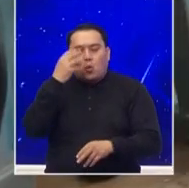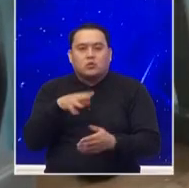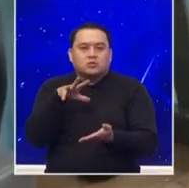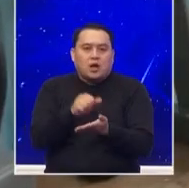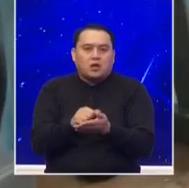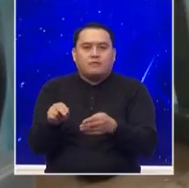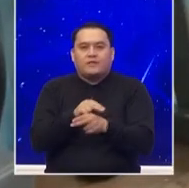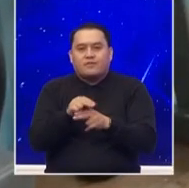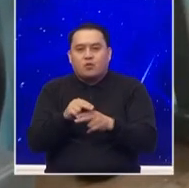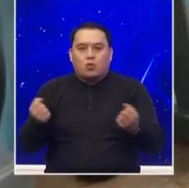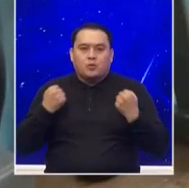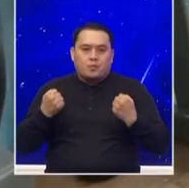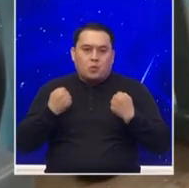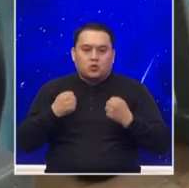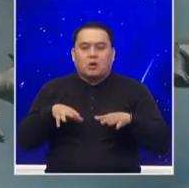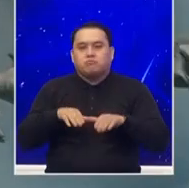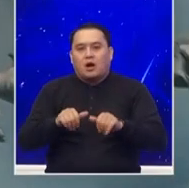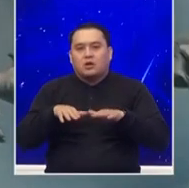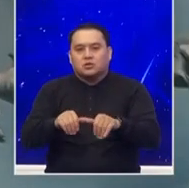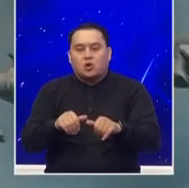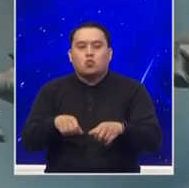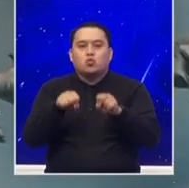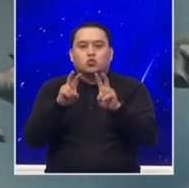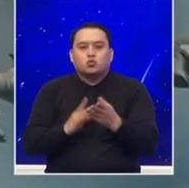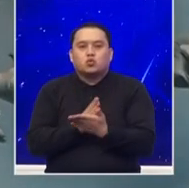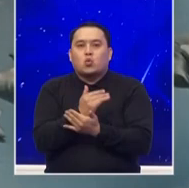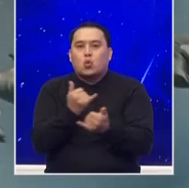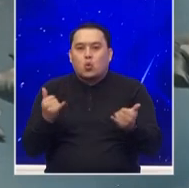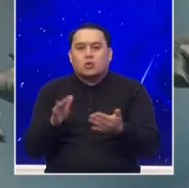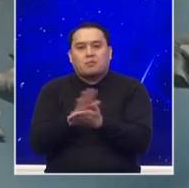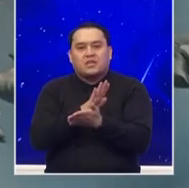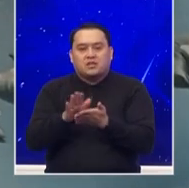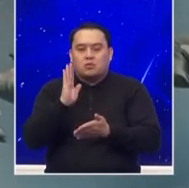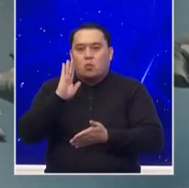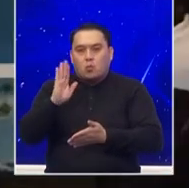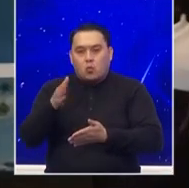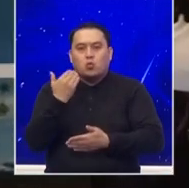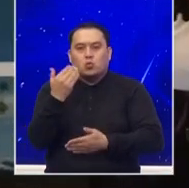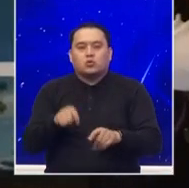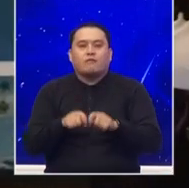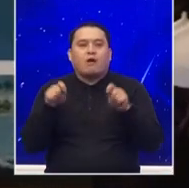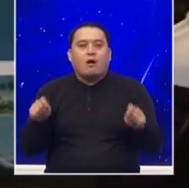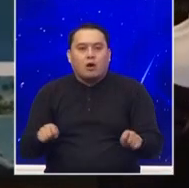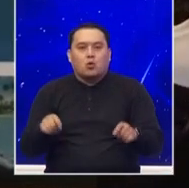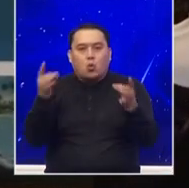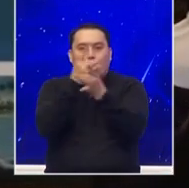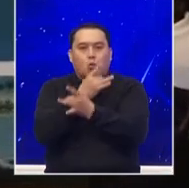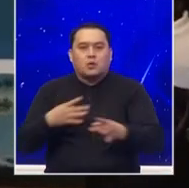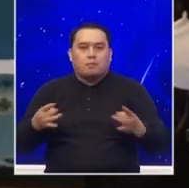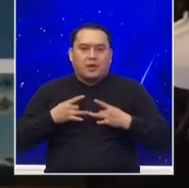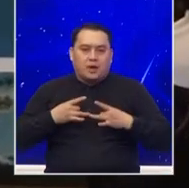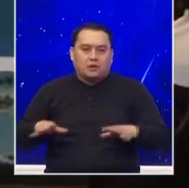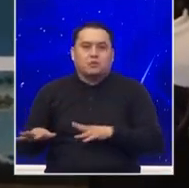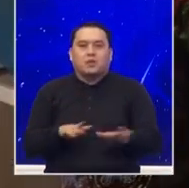заниматься лечебной физкультурой и посещать массаж. Услуги специалисты будут оказывать бесплатно. Здесь же для них будут организованы культурные и